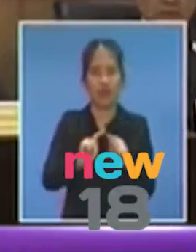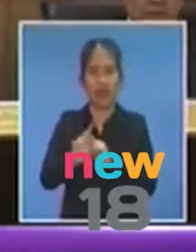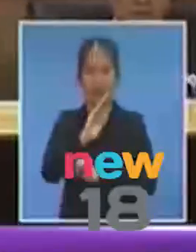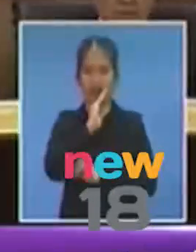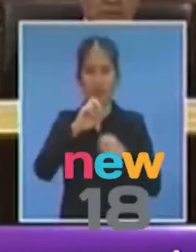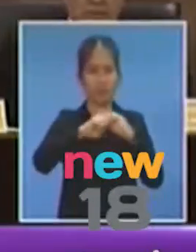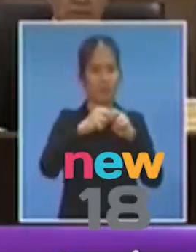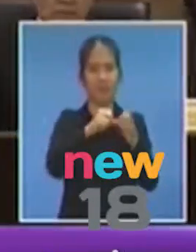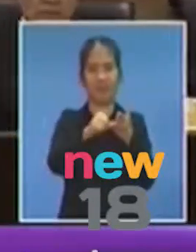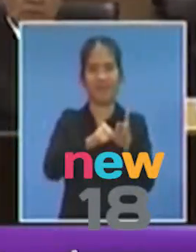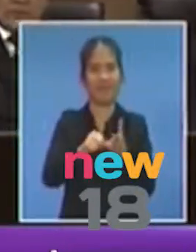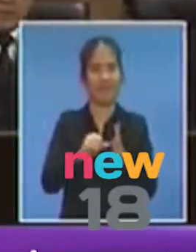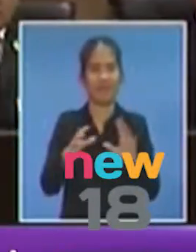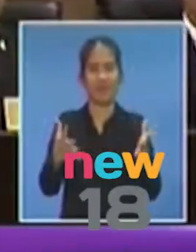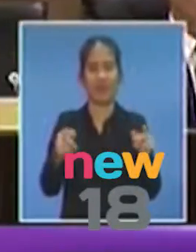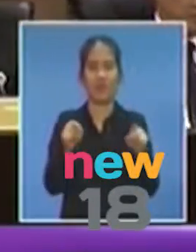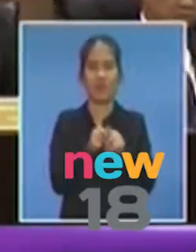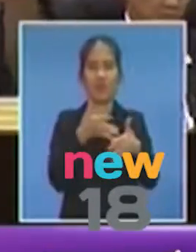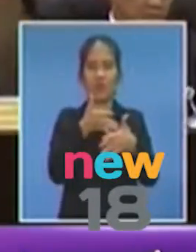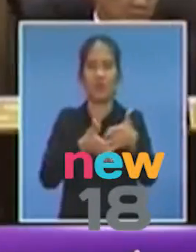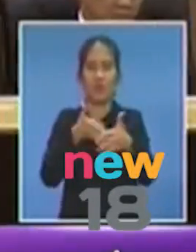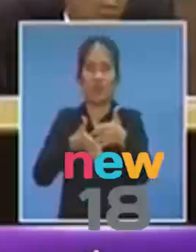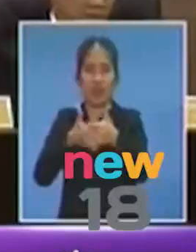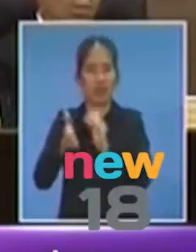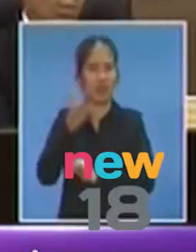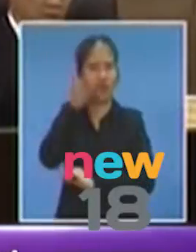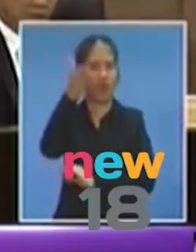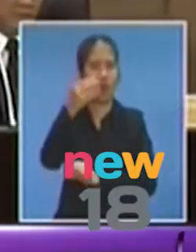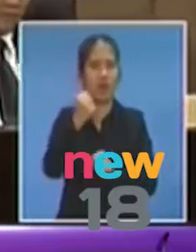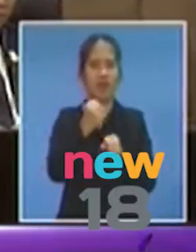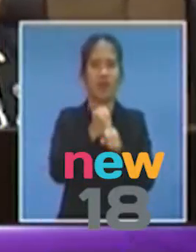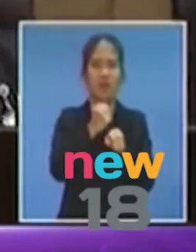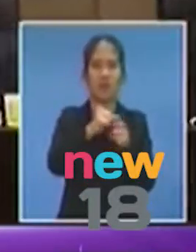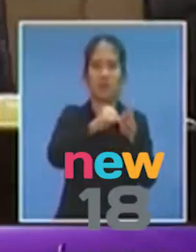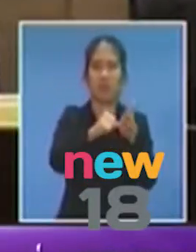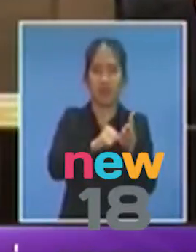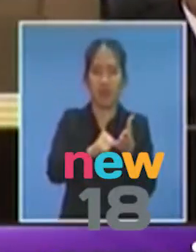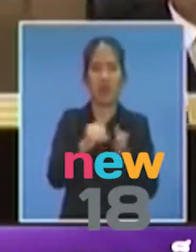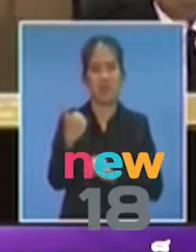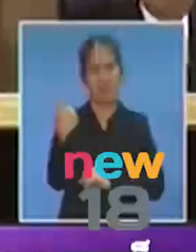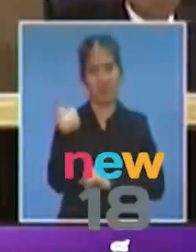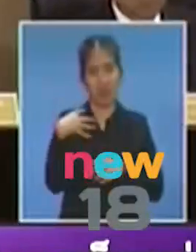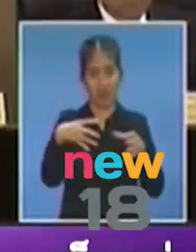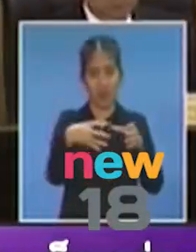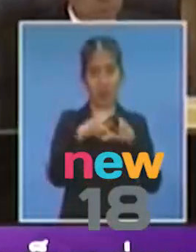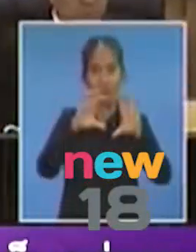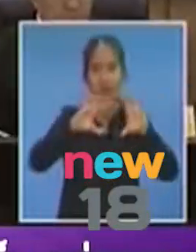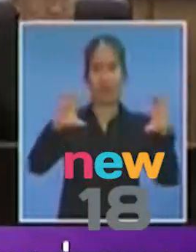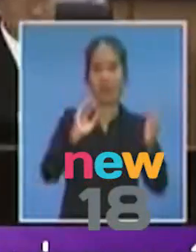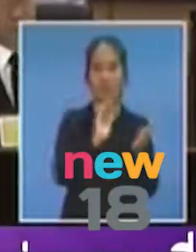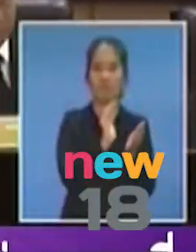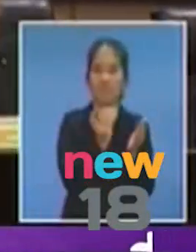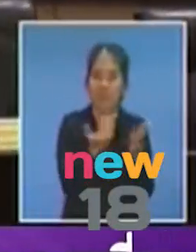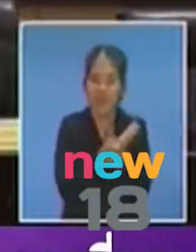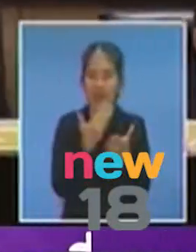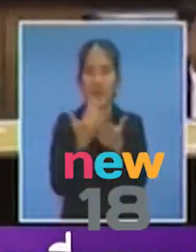พร้อมยืนยันว่าแผนยุทธศาสตร์ชาติไม่ได้ควบคุมการทำงานของรัฐบาลชุดต่อไปเพียงแต่ว่ารัฐบาลบริหารงานต้องเป็นไปตามแ